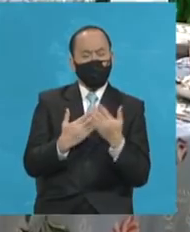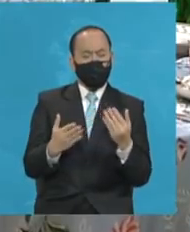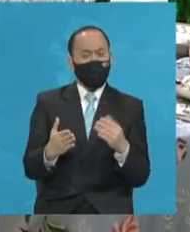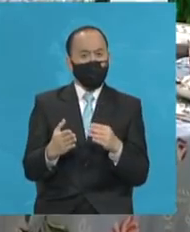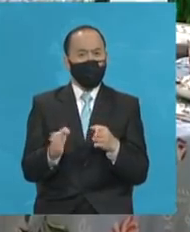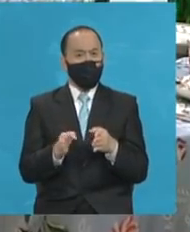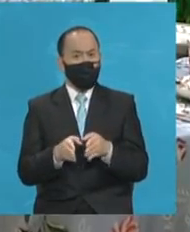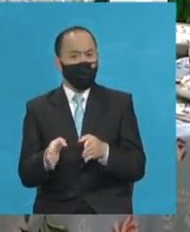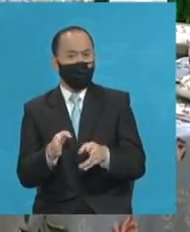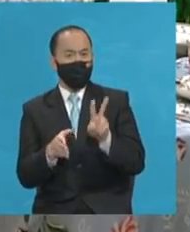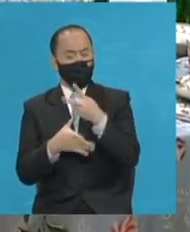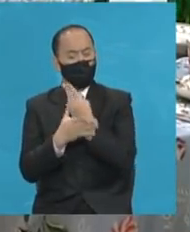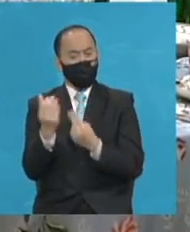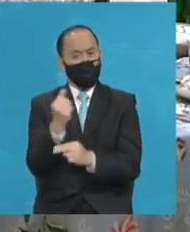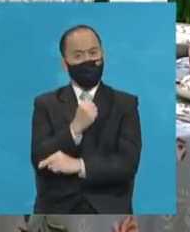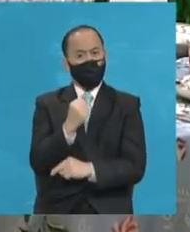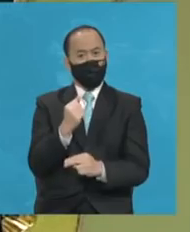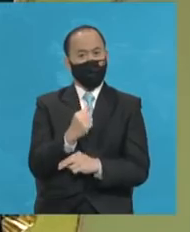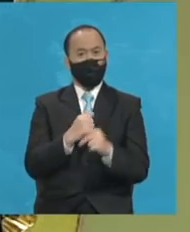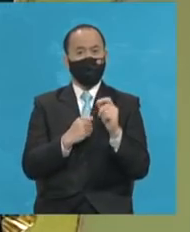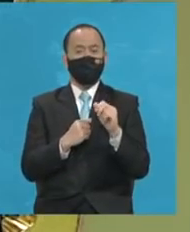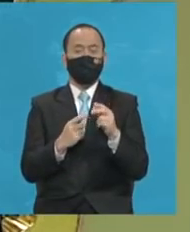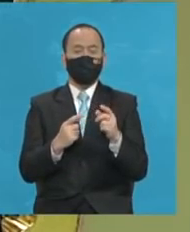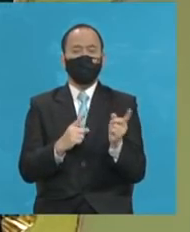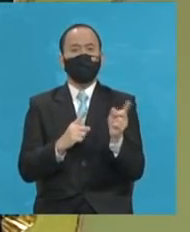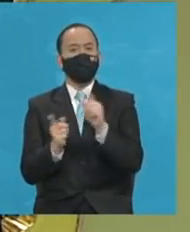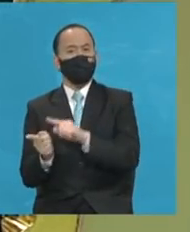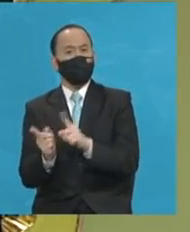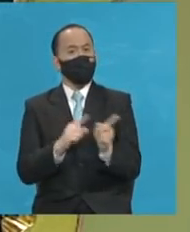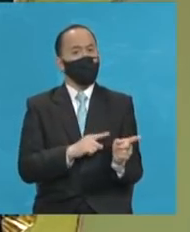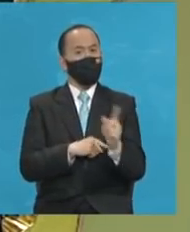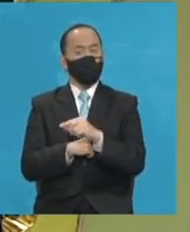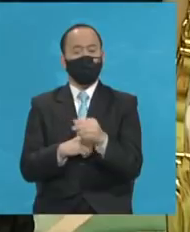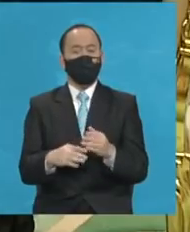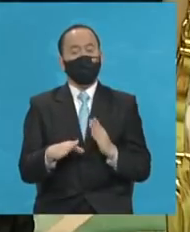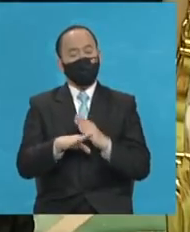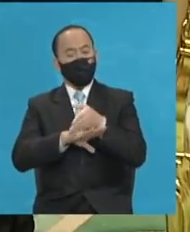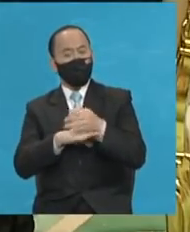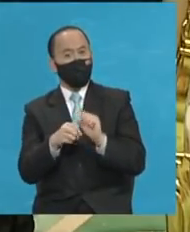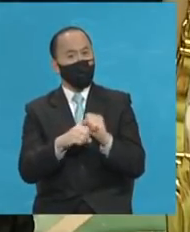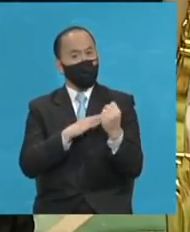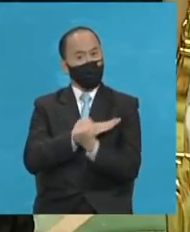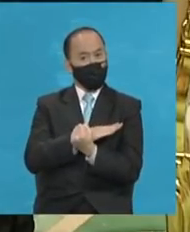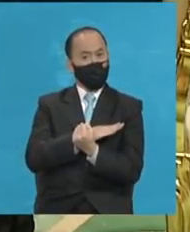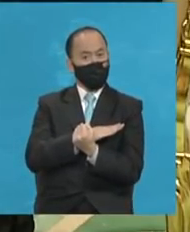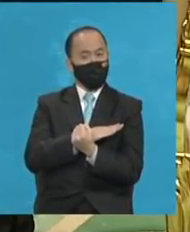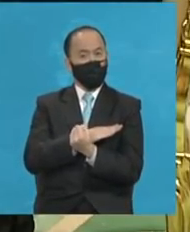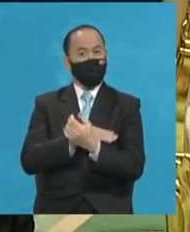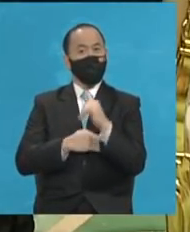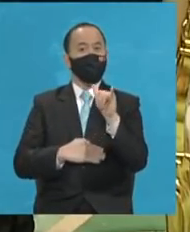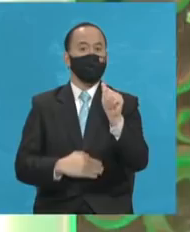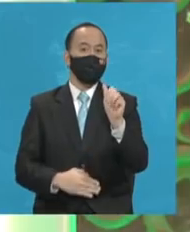rakyat penduduk negara utamanya yang berulang alik merentasi tempatkan Fatih percaya